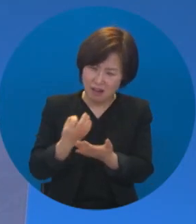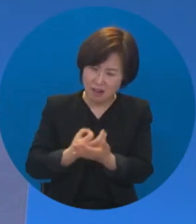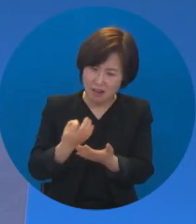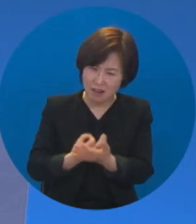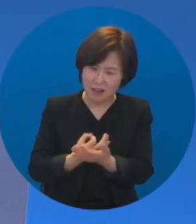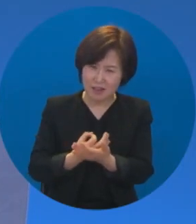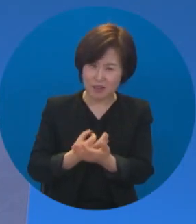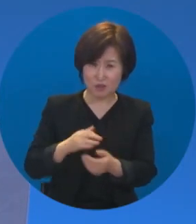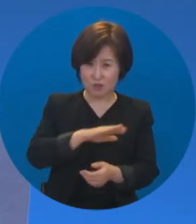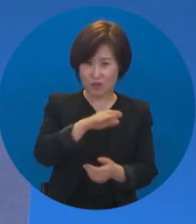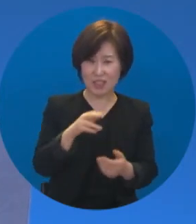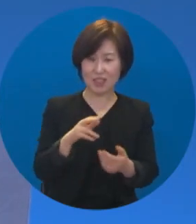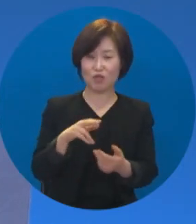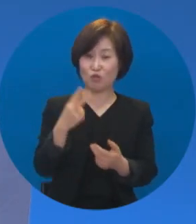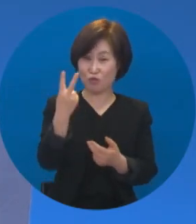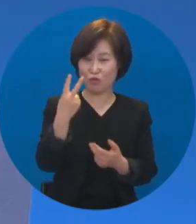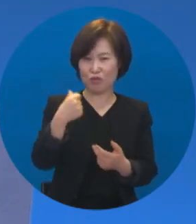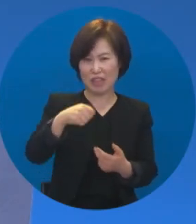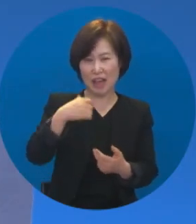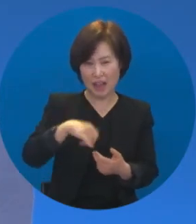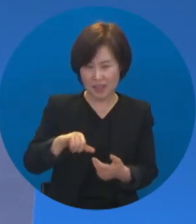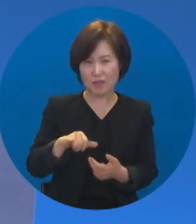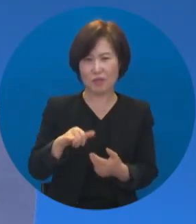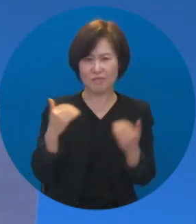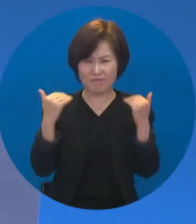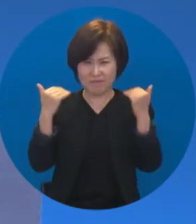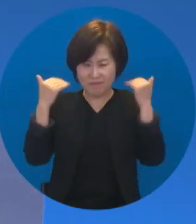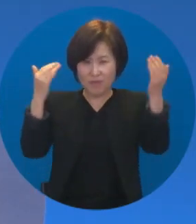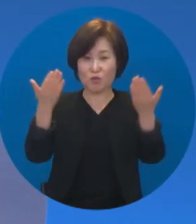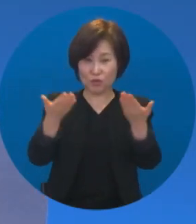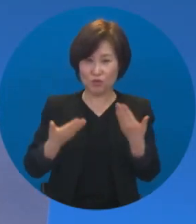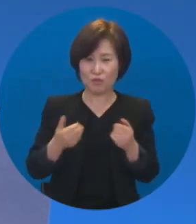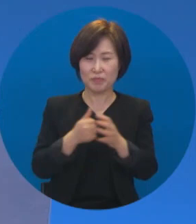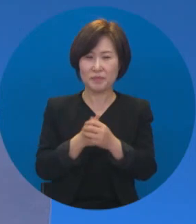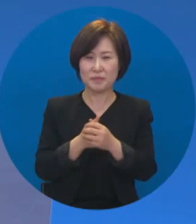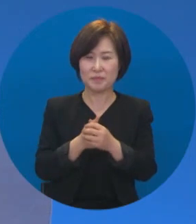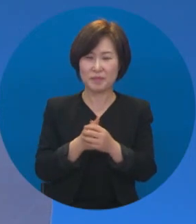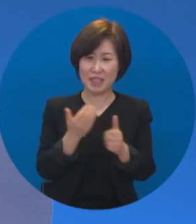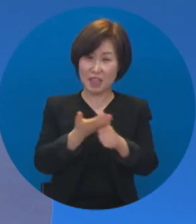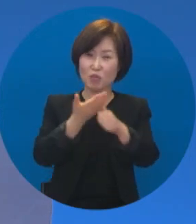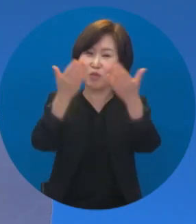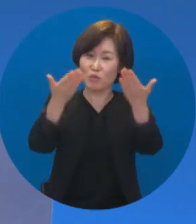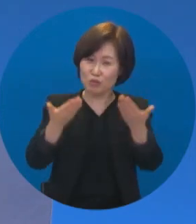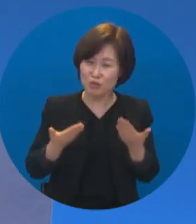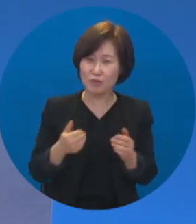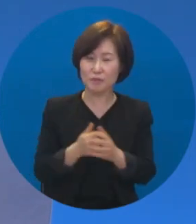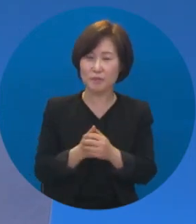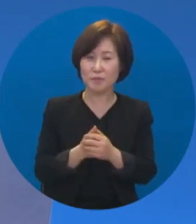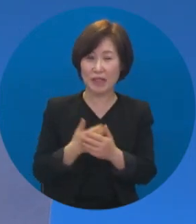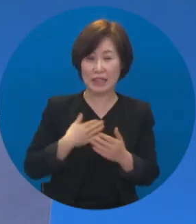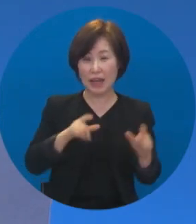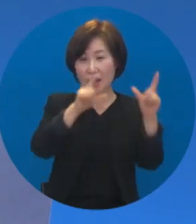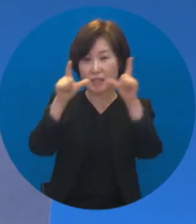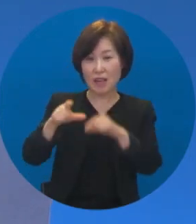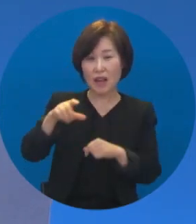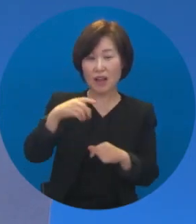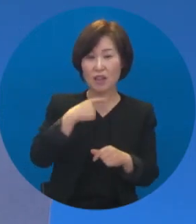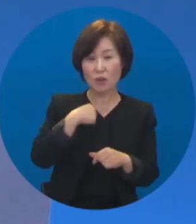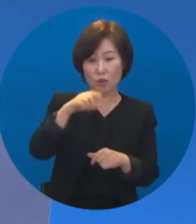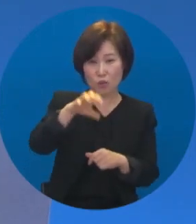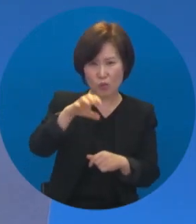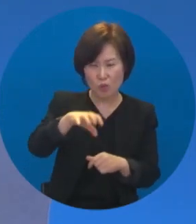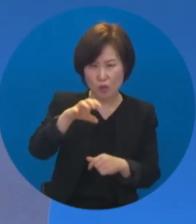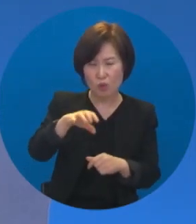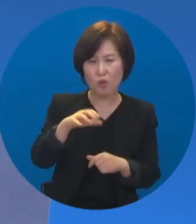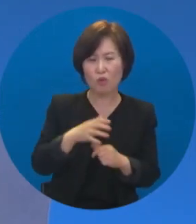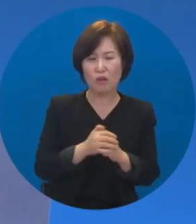키우셨어요. 제가 어릴 적에 살던 달동네에서는요, 남자들이 여자들을 때리는